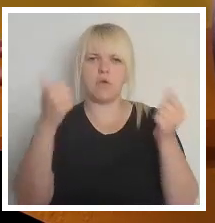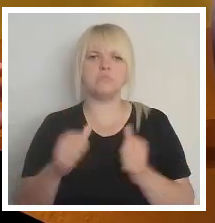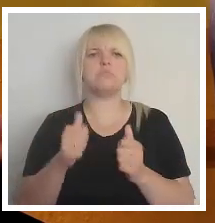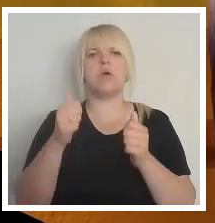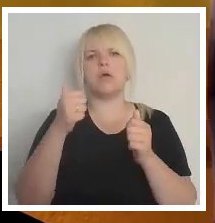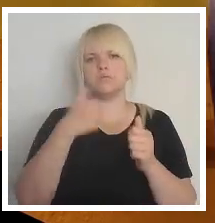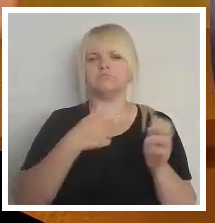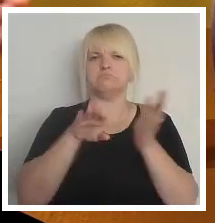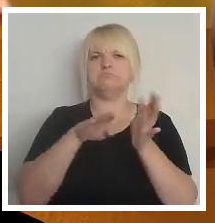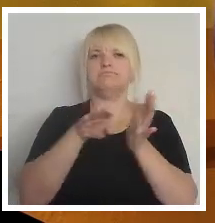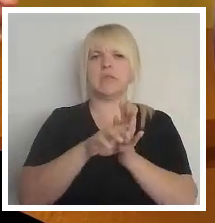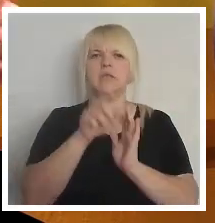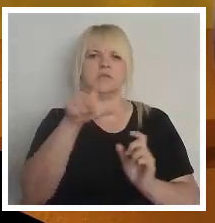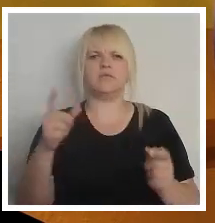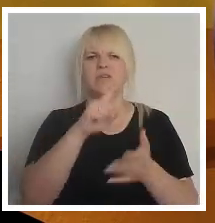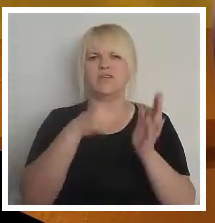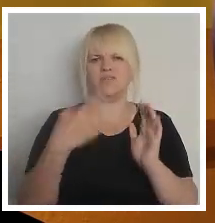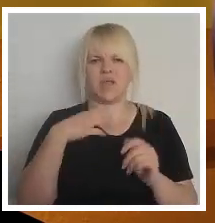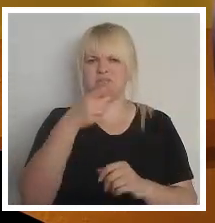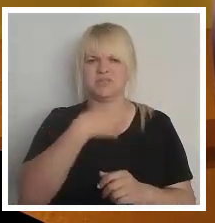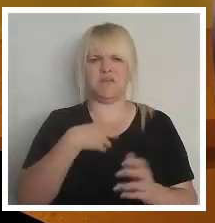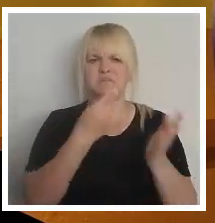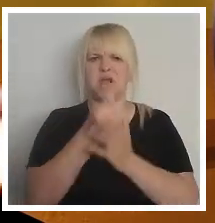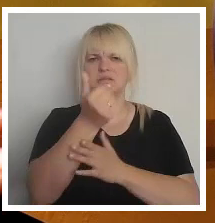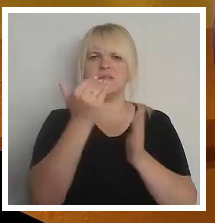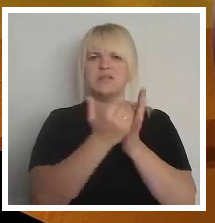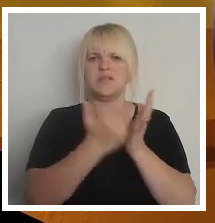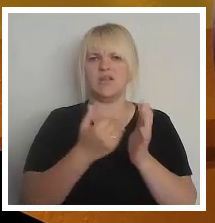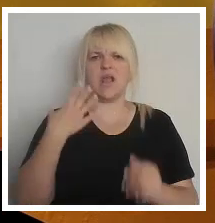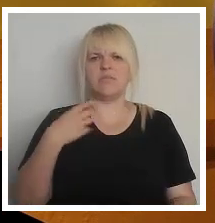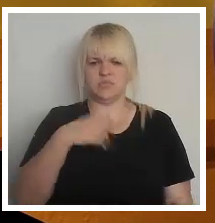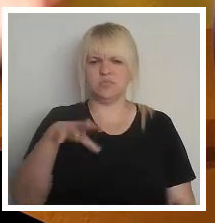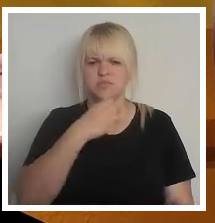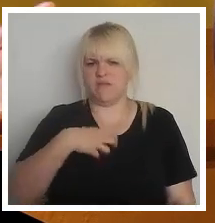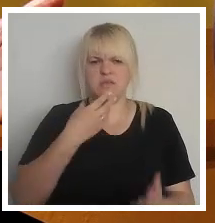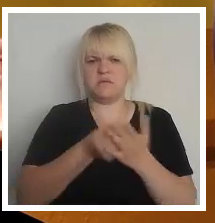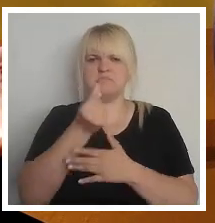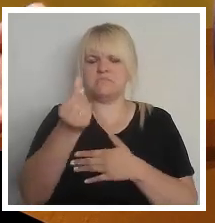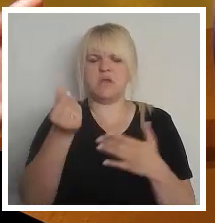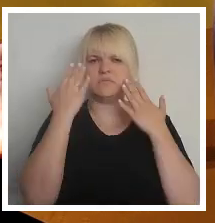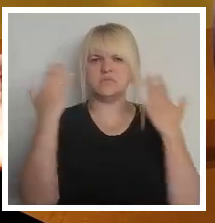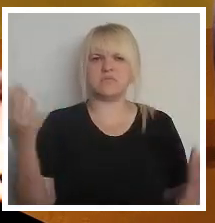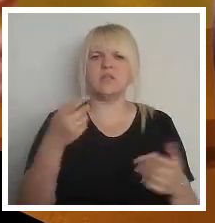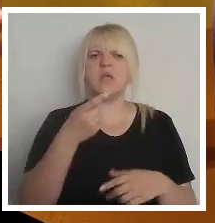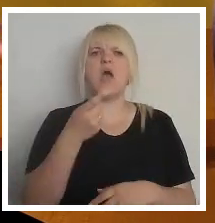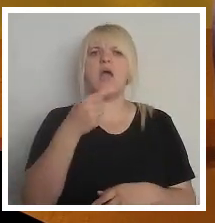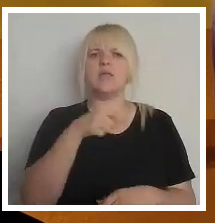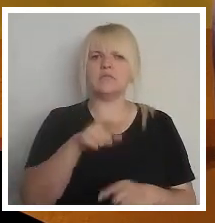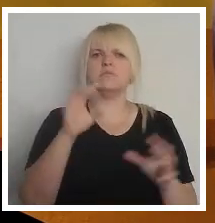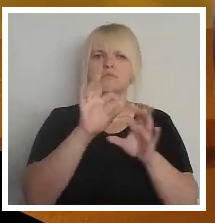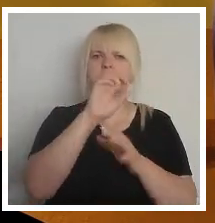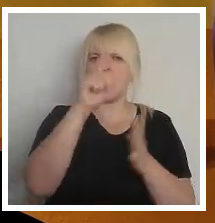ļoti bieži prasa, bet kāpēc jums vajag to maksas saturu, kāpēc mums ir jāmaksā? Līdz ar to tas jautājums, ar ko es gribu sākt,